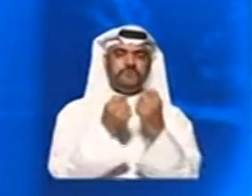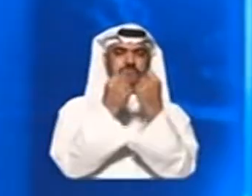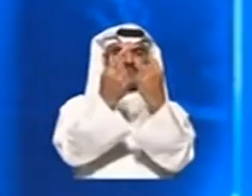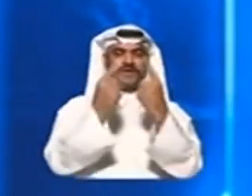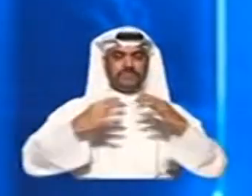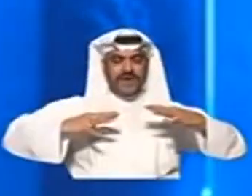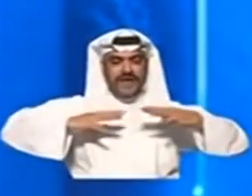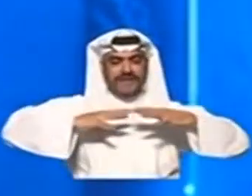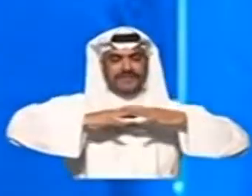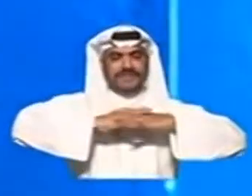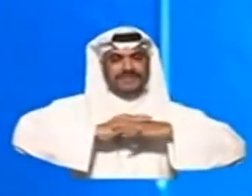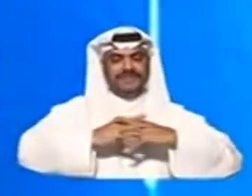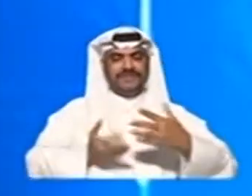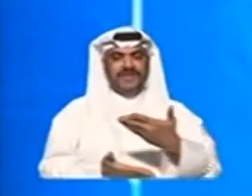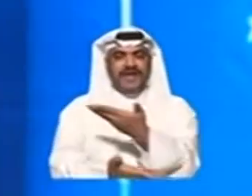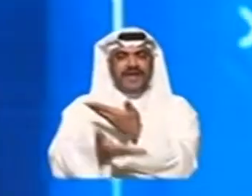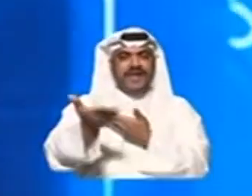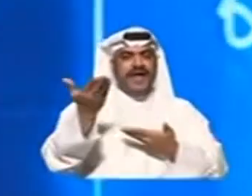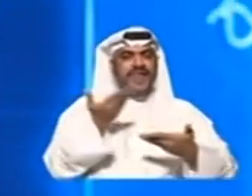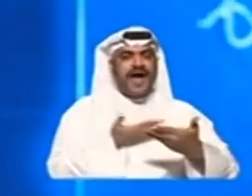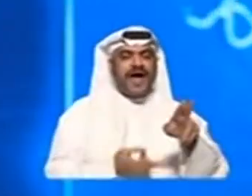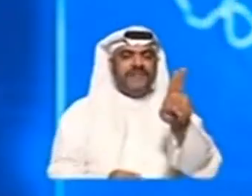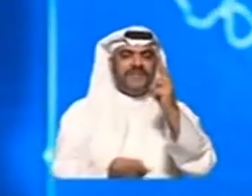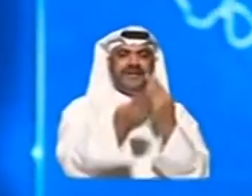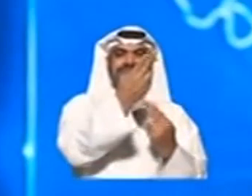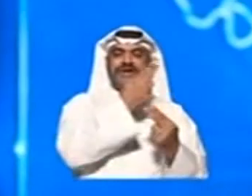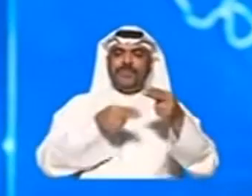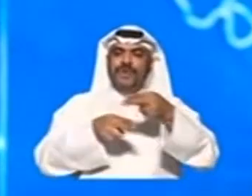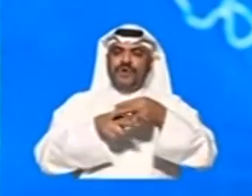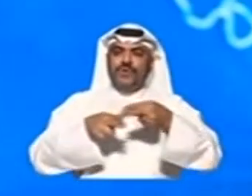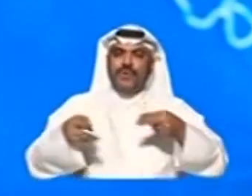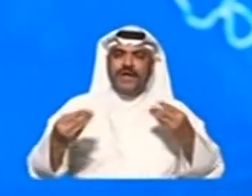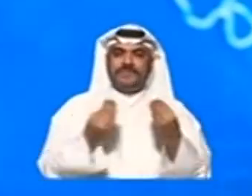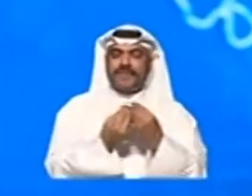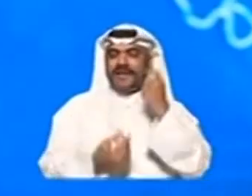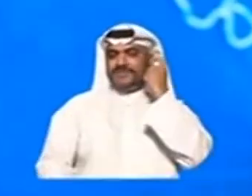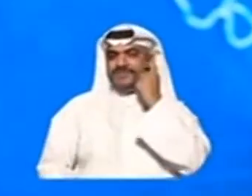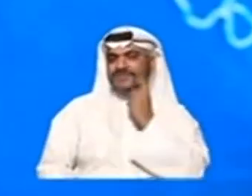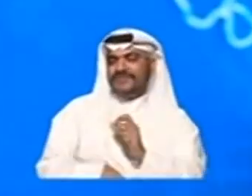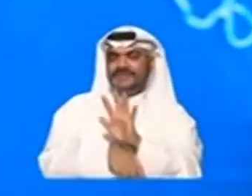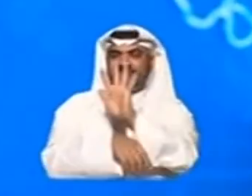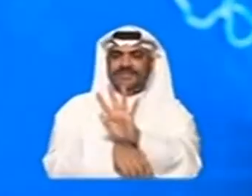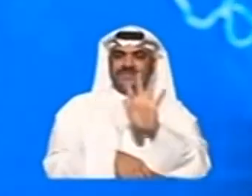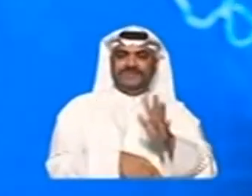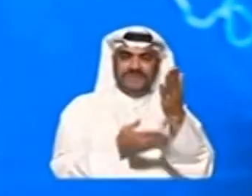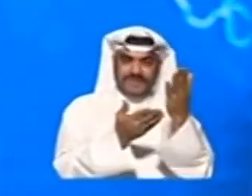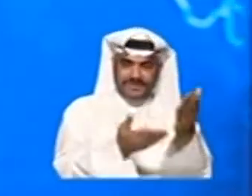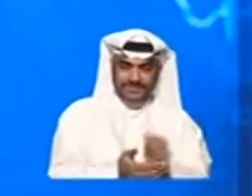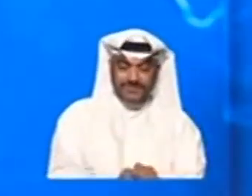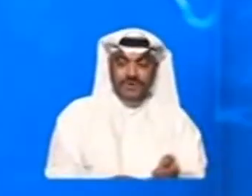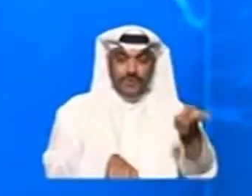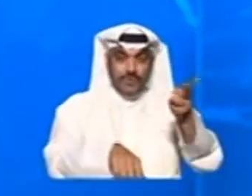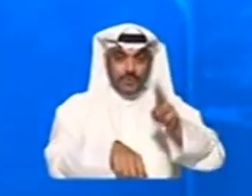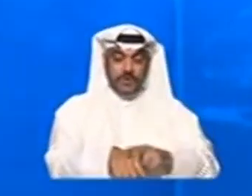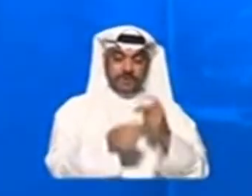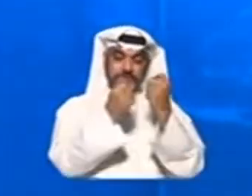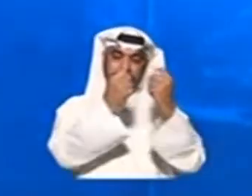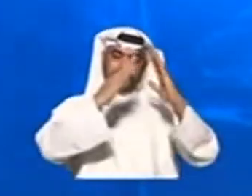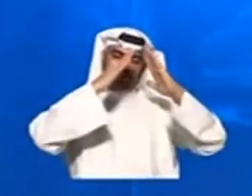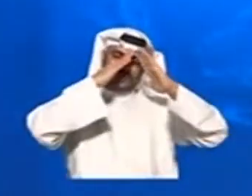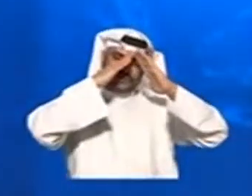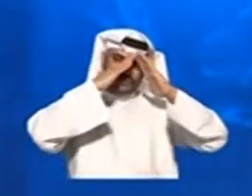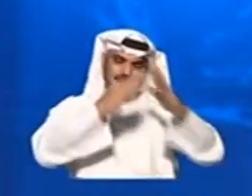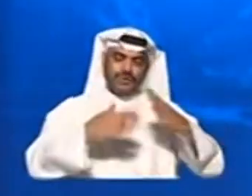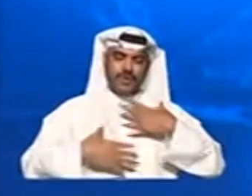عمق أواصر العلاقات التاريخية والوطيدة بين البلدين والشعبين الشقيقين، وعلى ما أبداه سموه